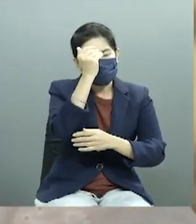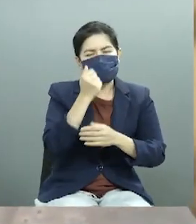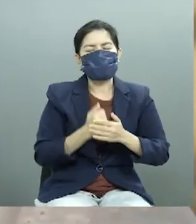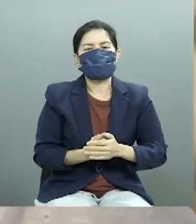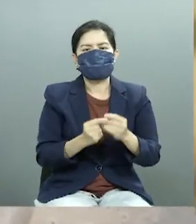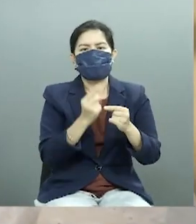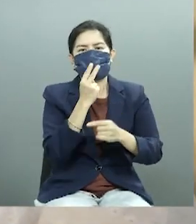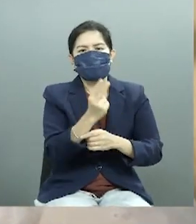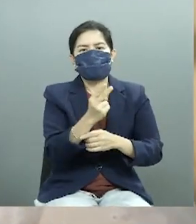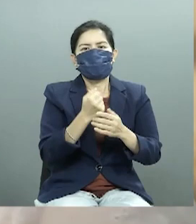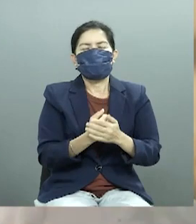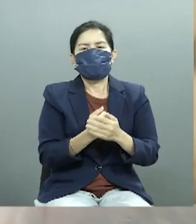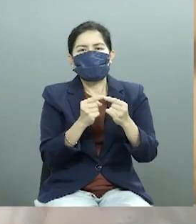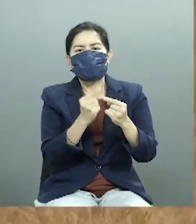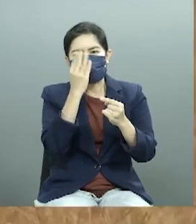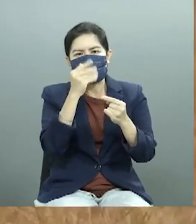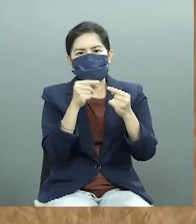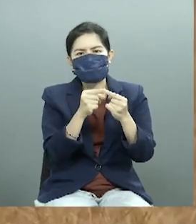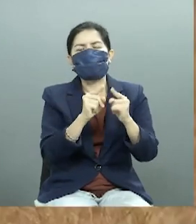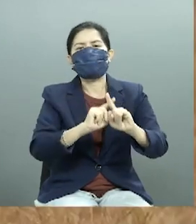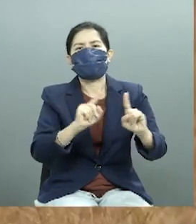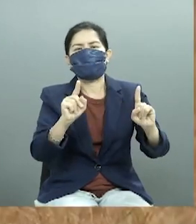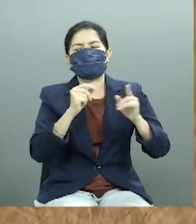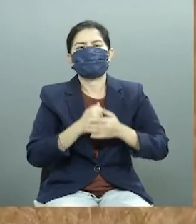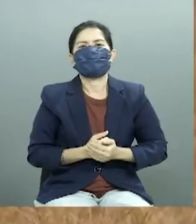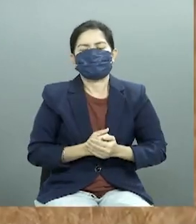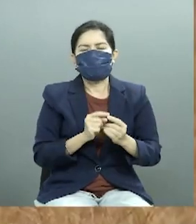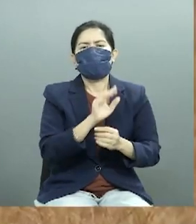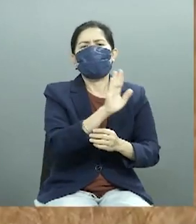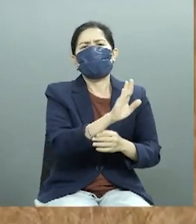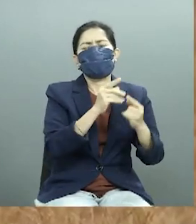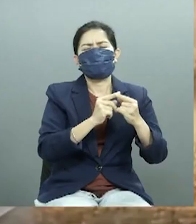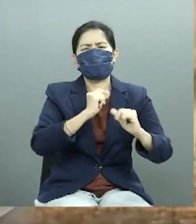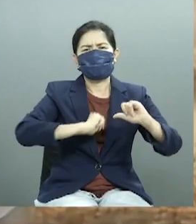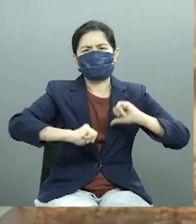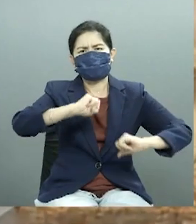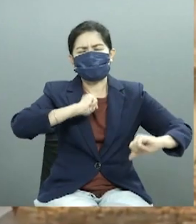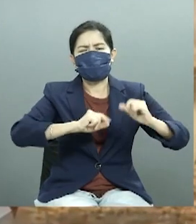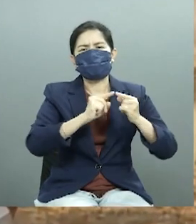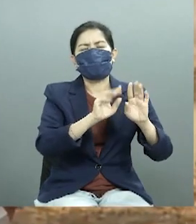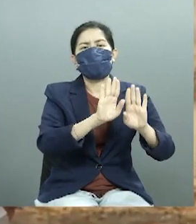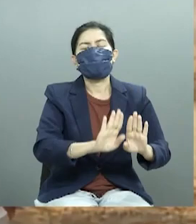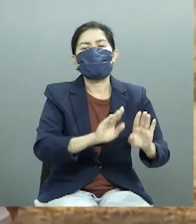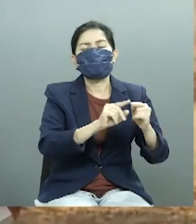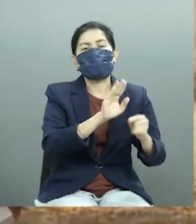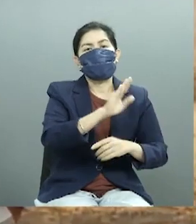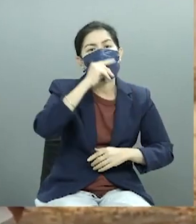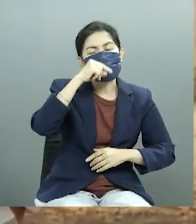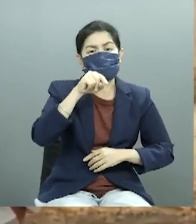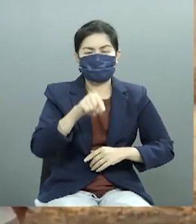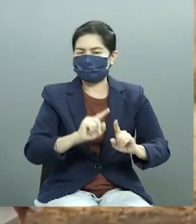ทั้งผู้ชายพม่าทั้งผู้หญิงหลงรักหมดเลยเนี่ยหาไม่เจอในละครไทยที่เคยดูมันเลยยินดีกับไทย PBS นะคะ